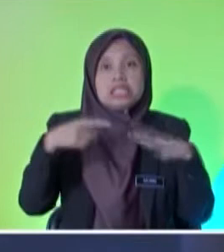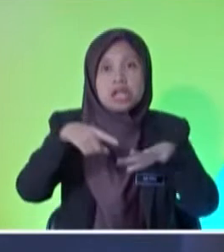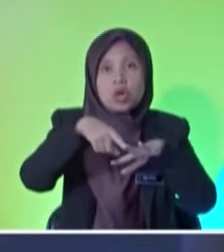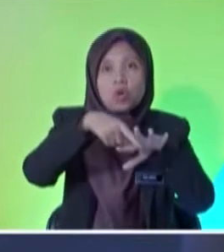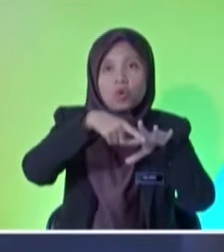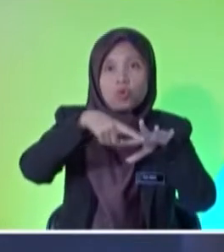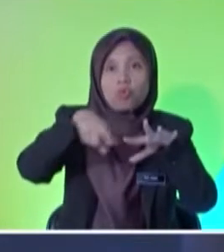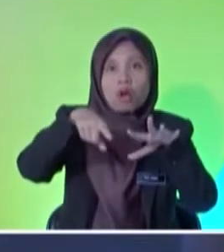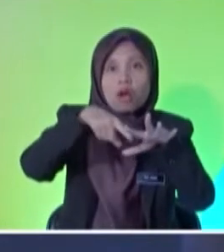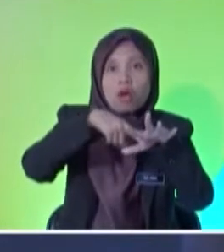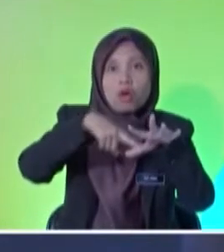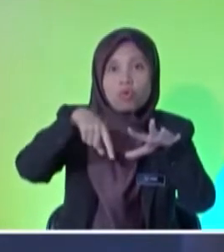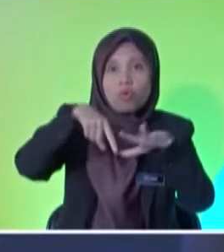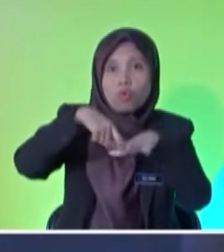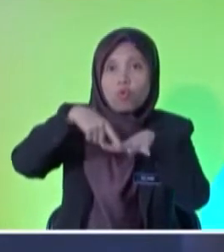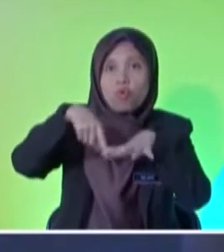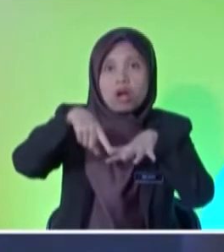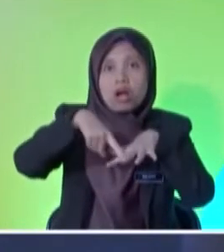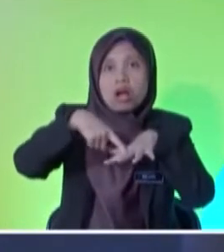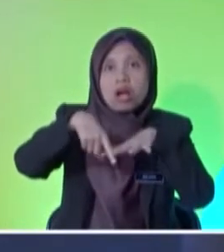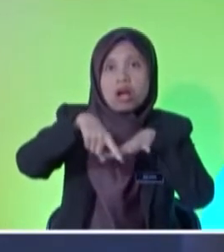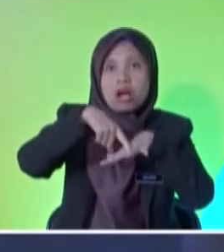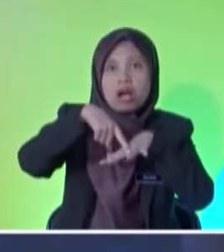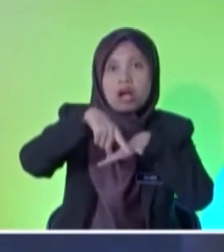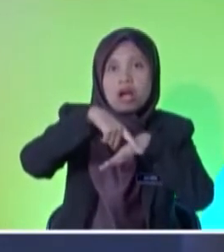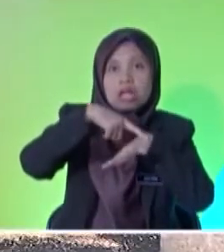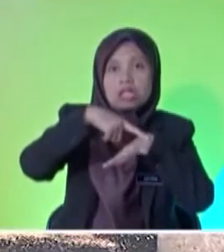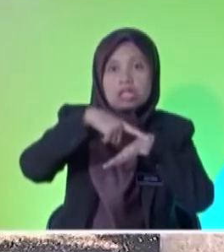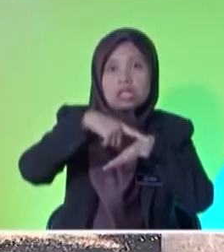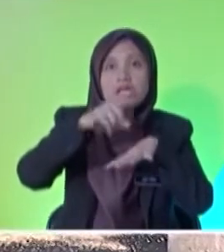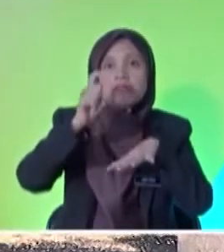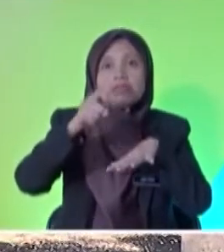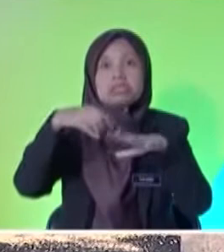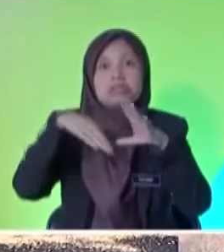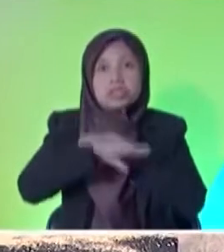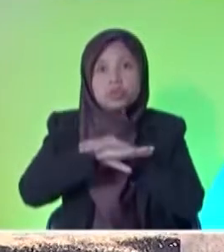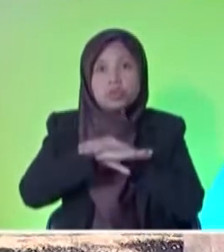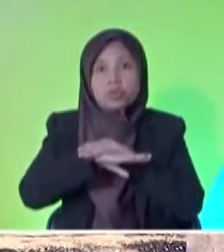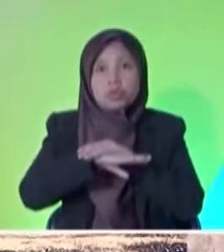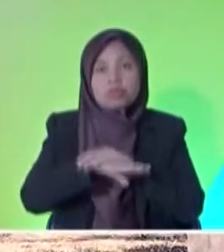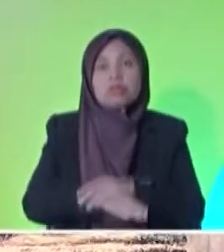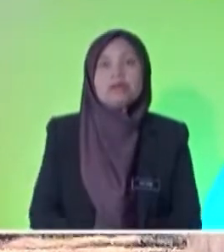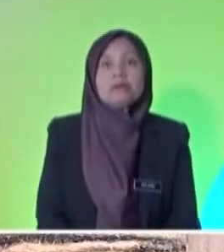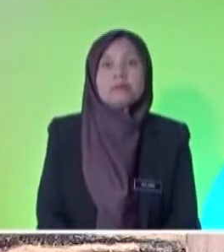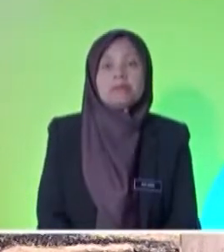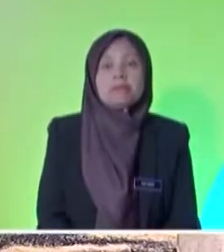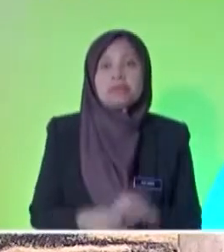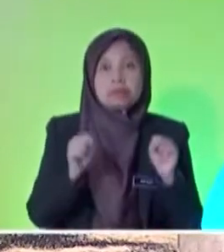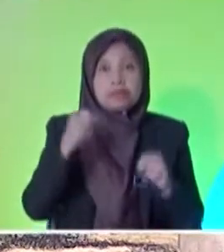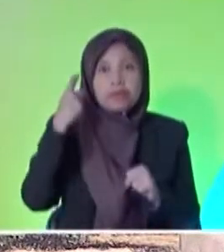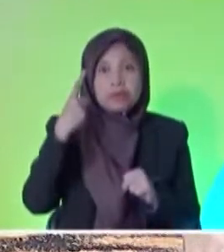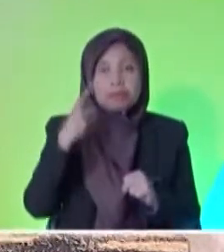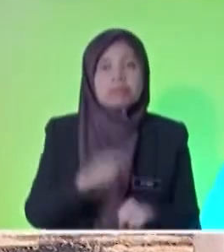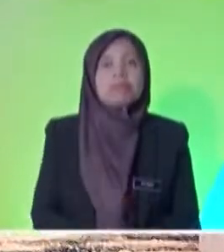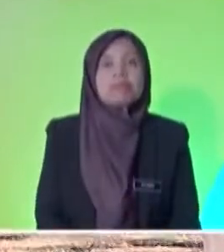nih supaya tanah debu nih ke no di kawasan-kawasan yang sepatunya mahal Oke jadi paham re